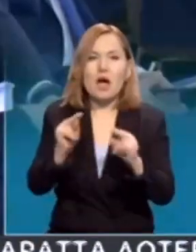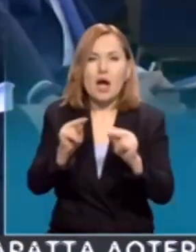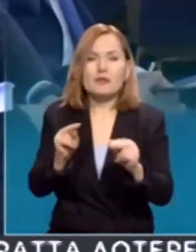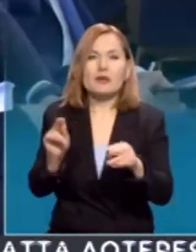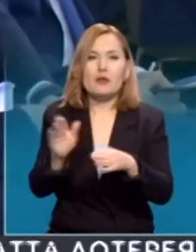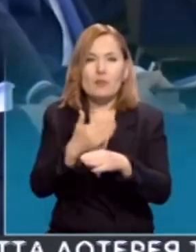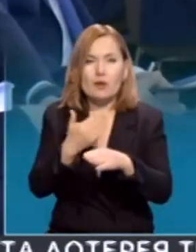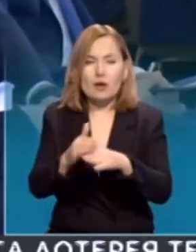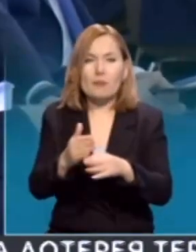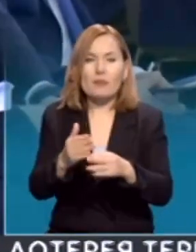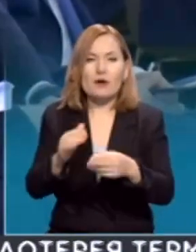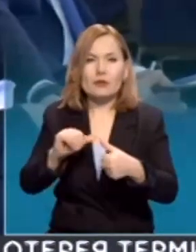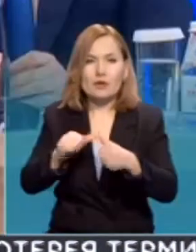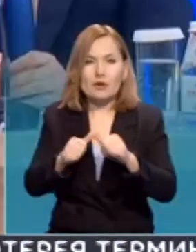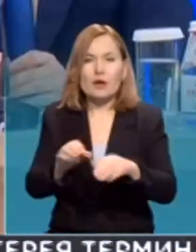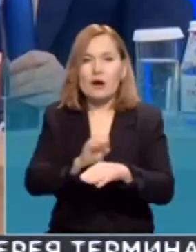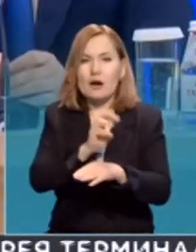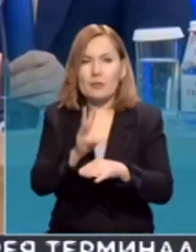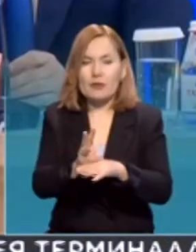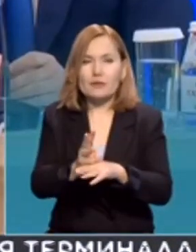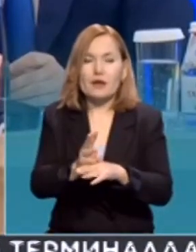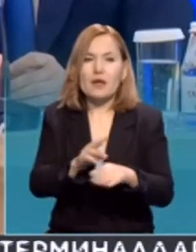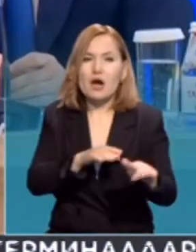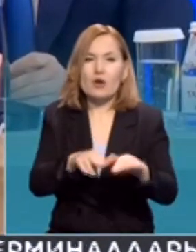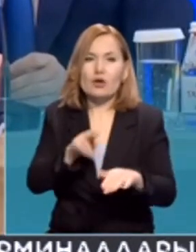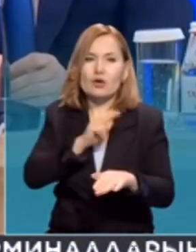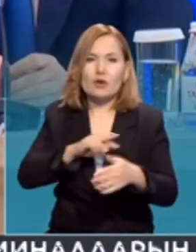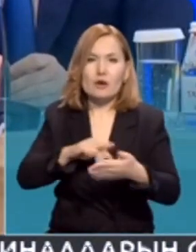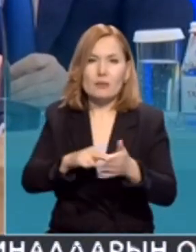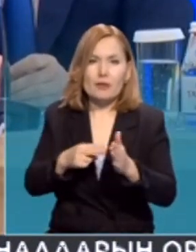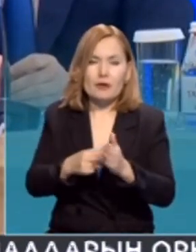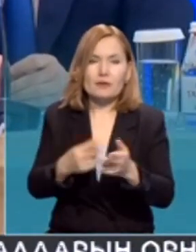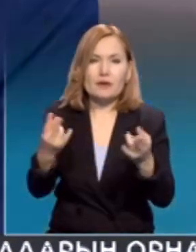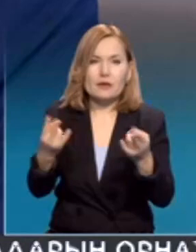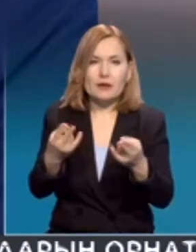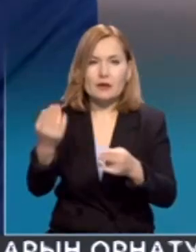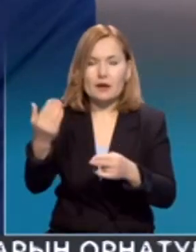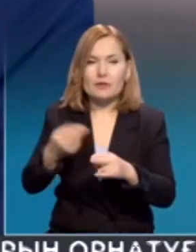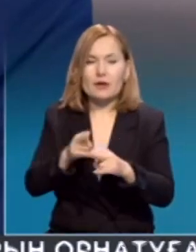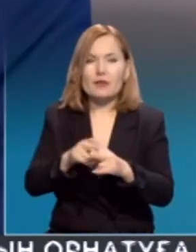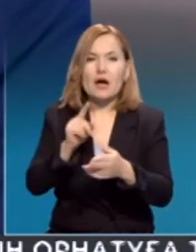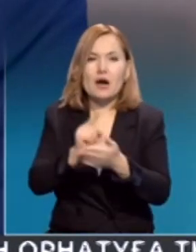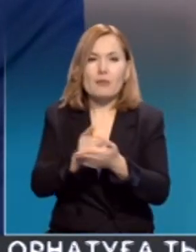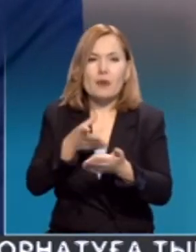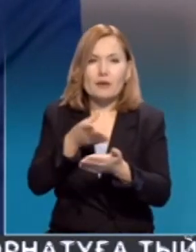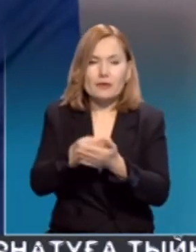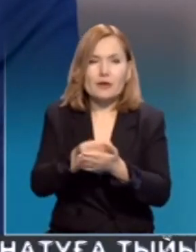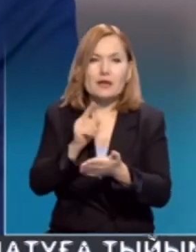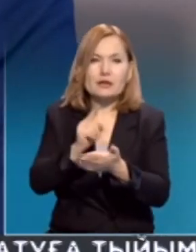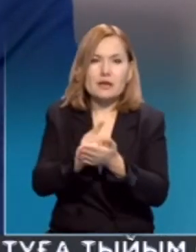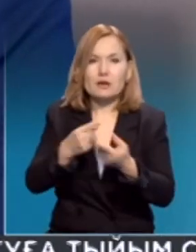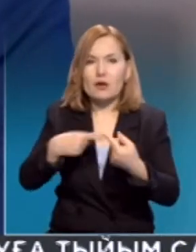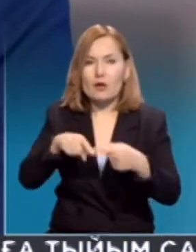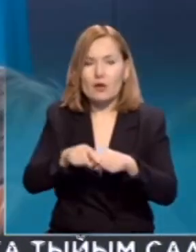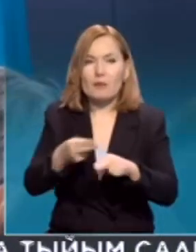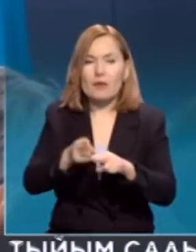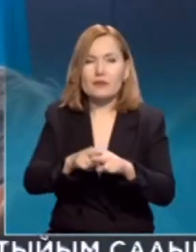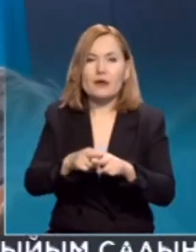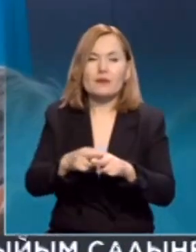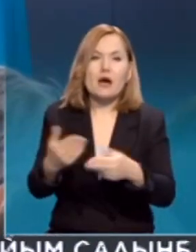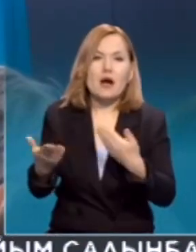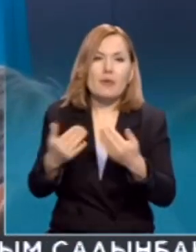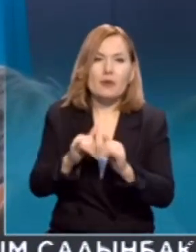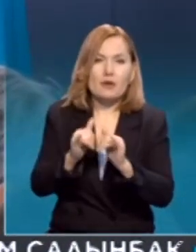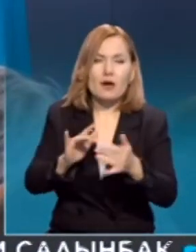бөлінуі мен тұрақтылығын қамтамасыз ету жөнінде шаралар қабылдау керек екенін атап өтті. Салық төлеушілер мен салық органдары арасындағы